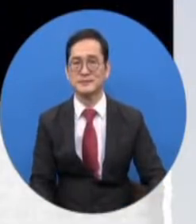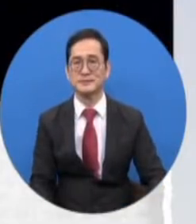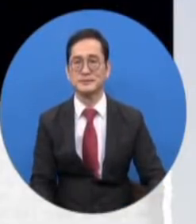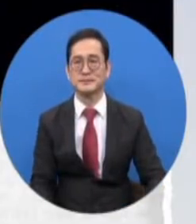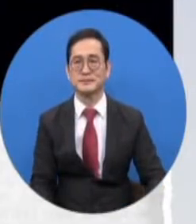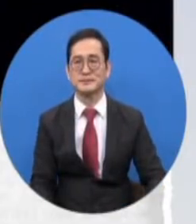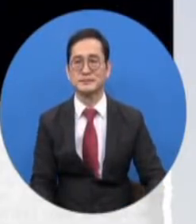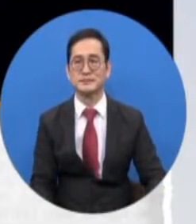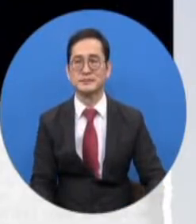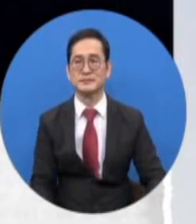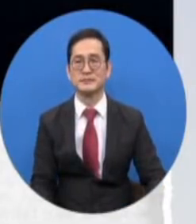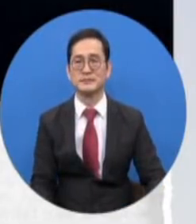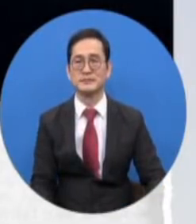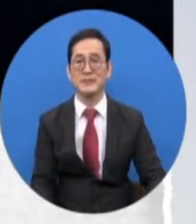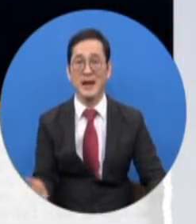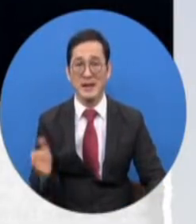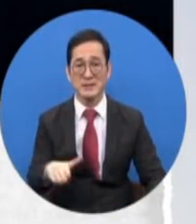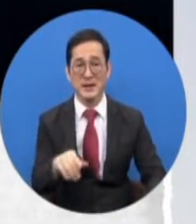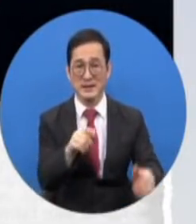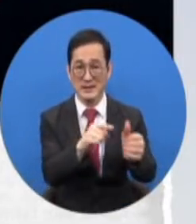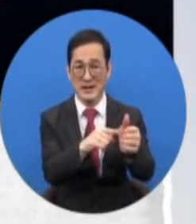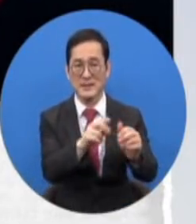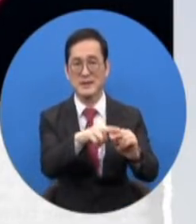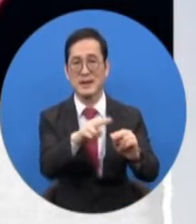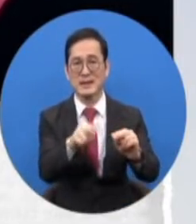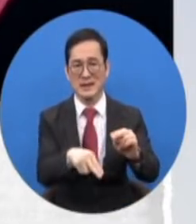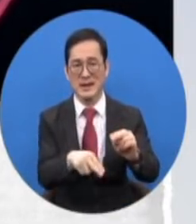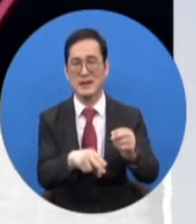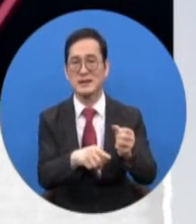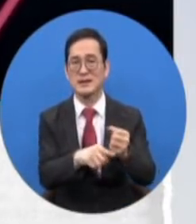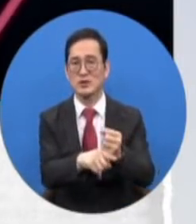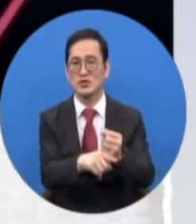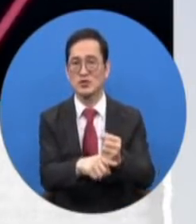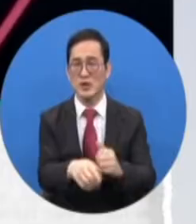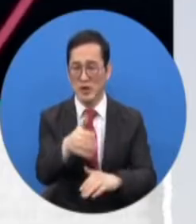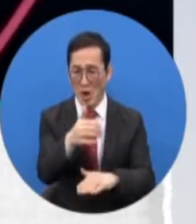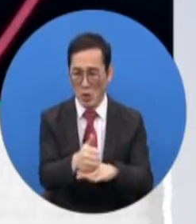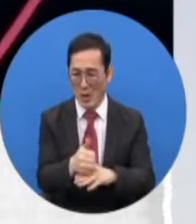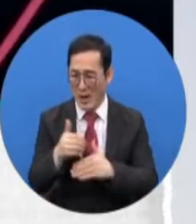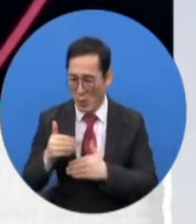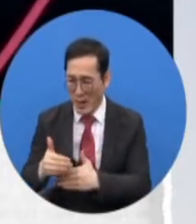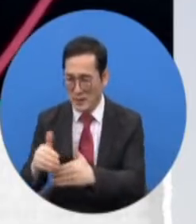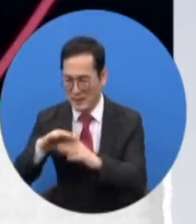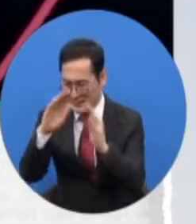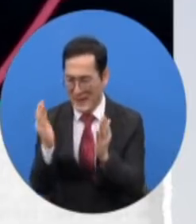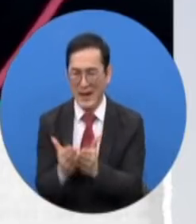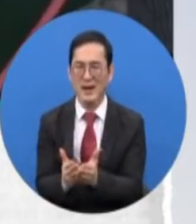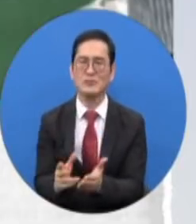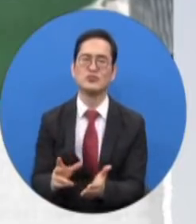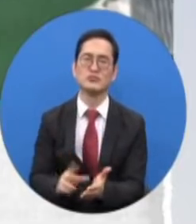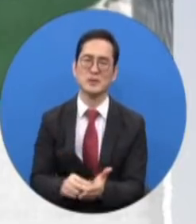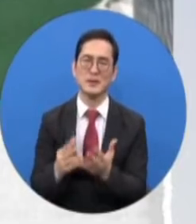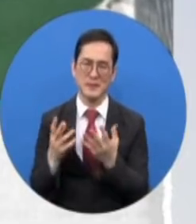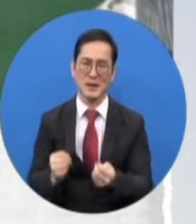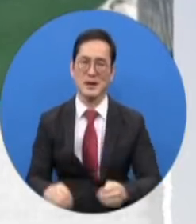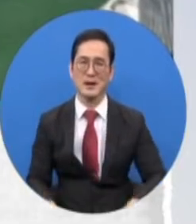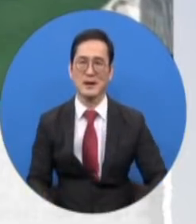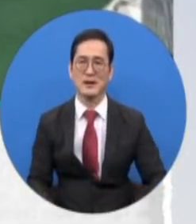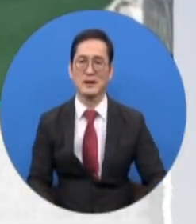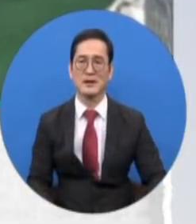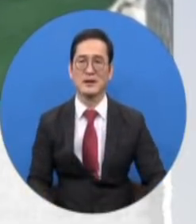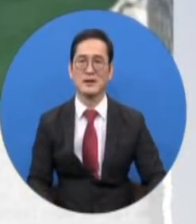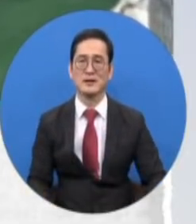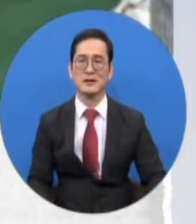노정희 위원장이 사퇴할 만한 충분한 이유입니다. 결과와 과정 모두 좋지 않았습니다. 결과와 관련해서는 결국 확진자